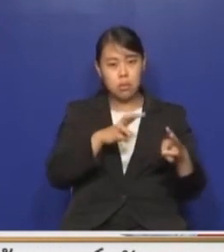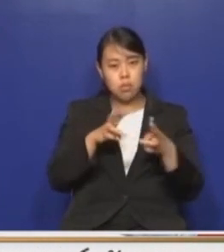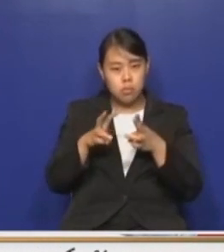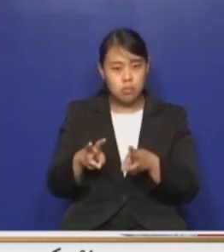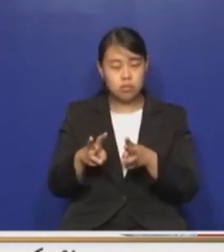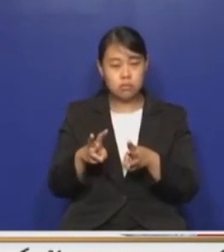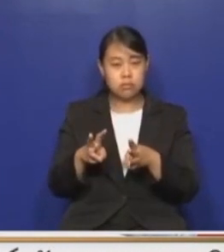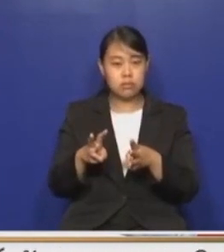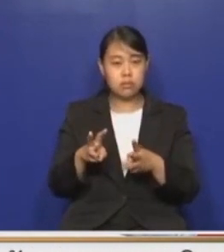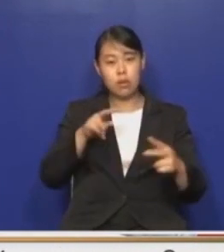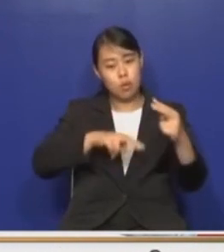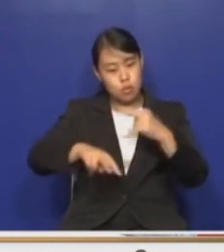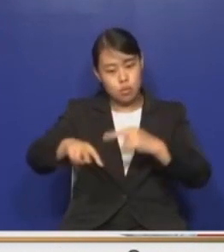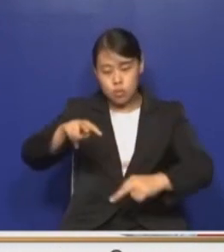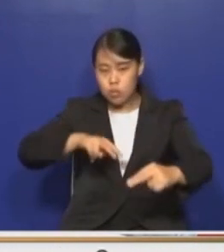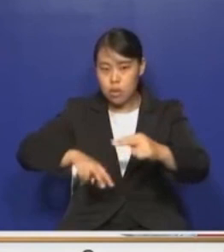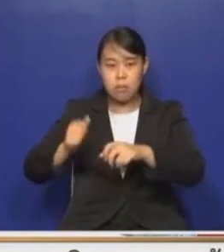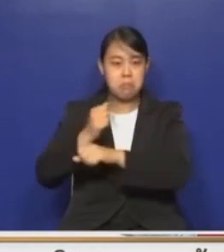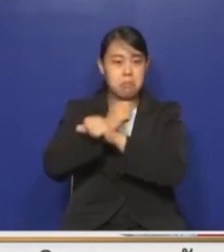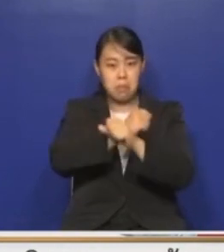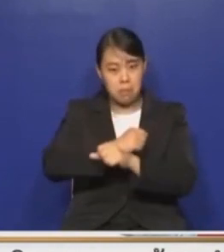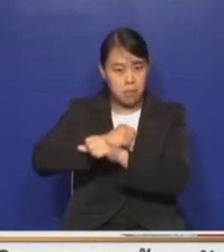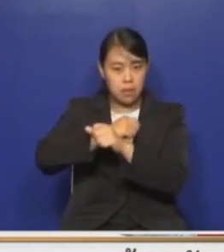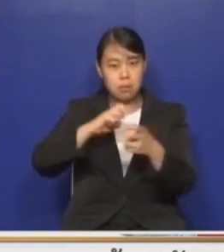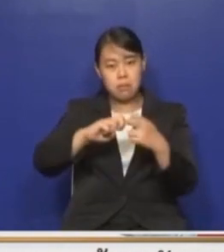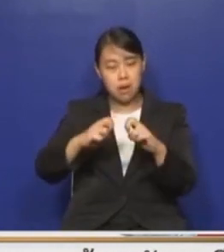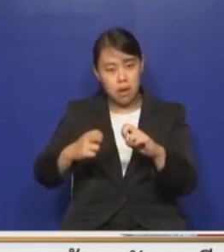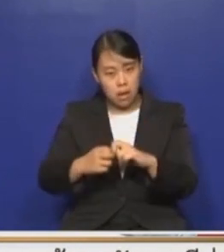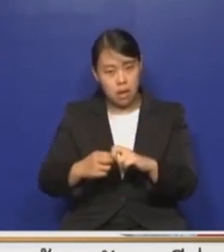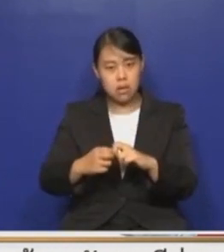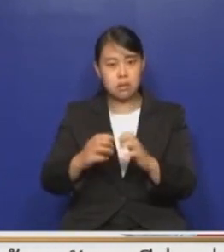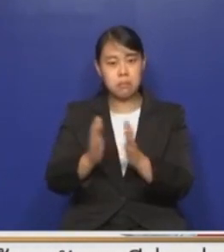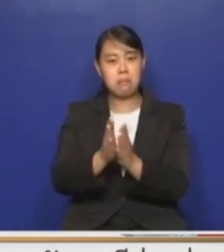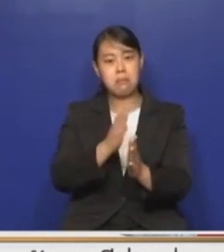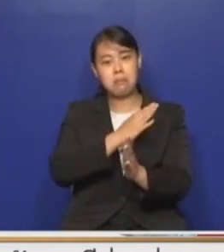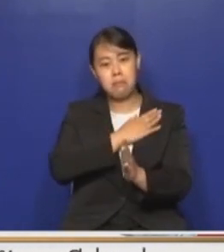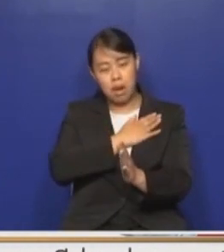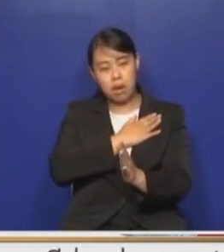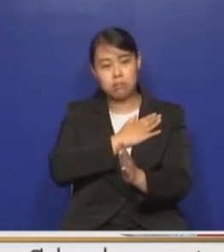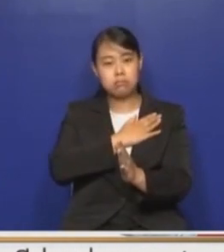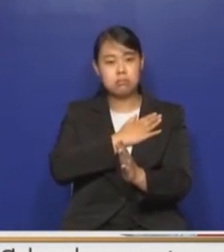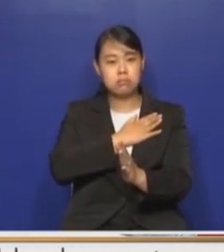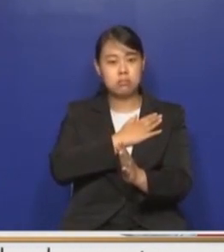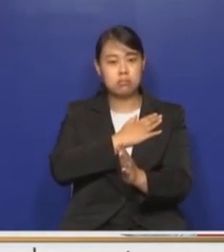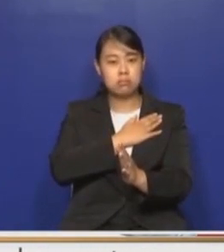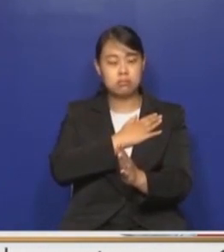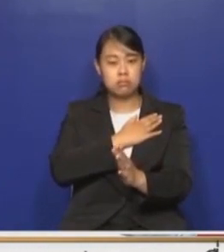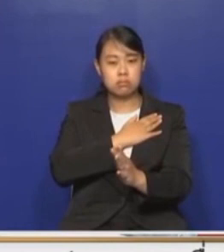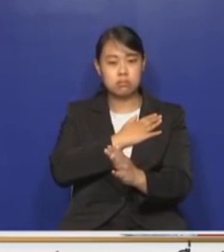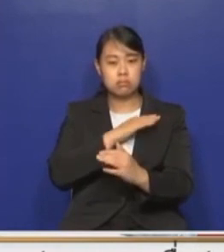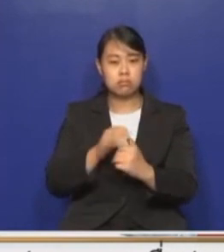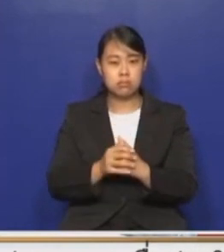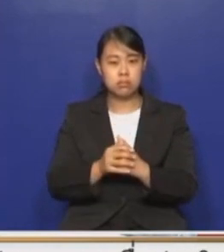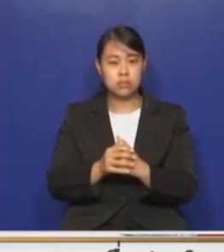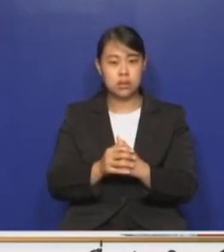การคุมของป้องกันที่พระสระแล้วสามารถเข้า